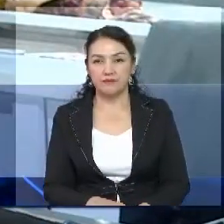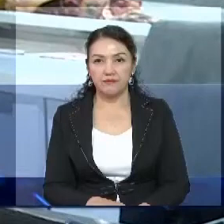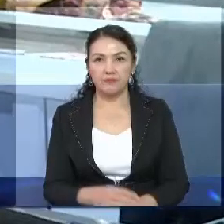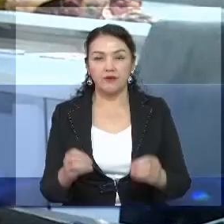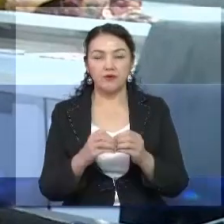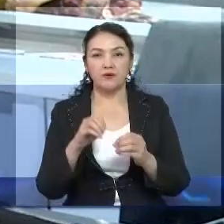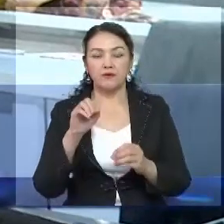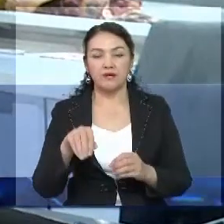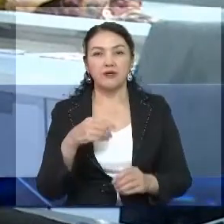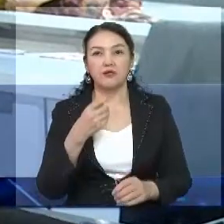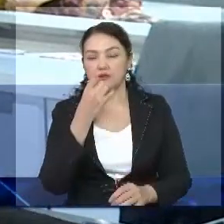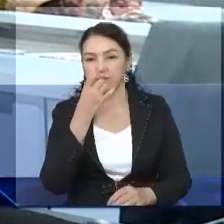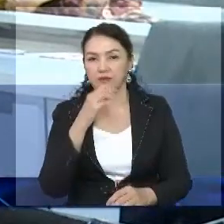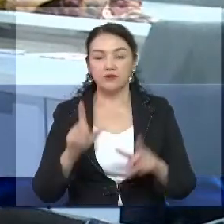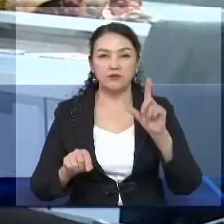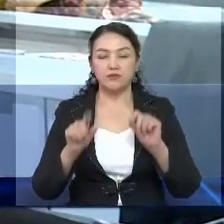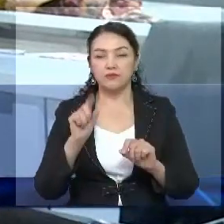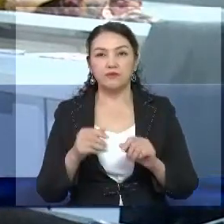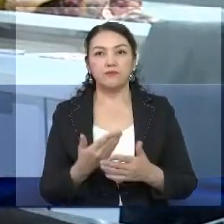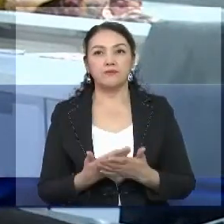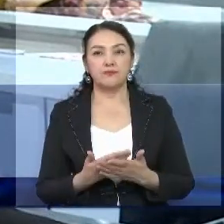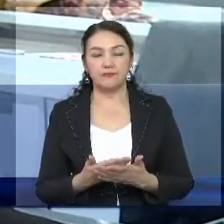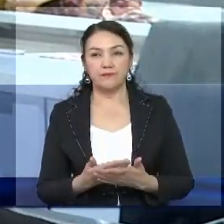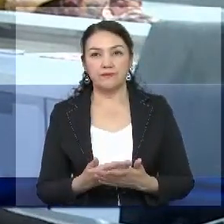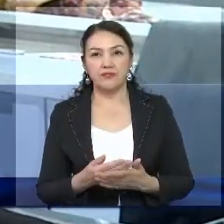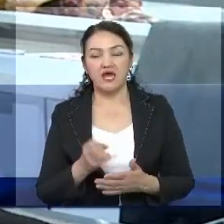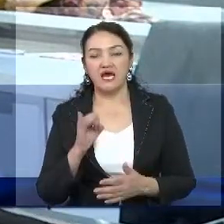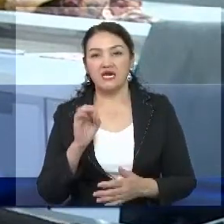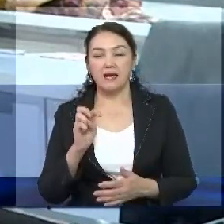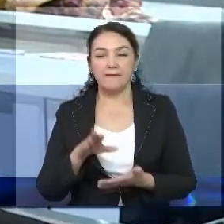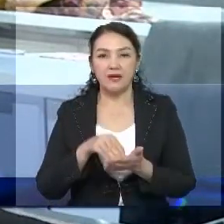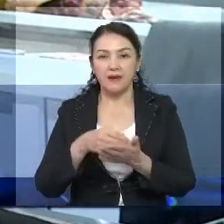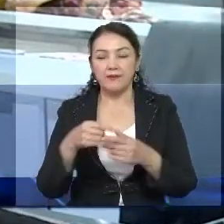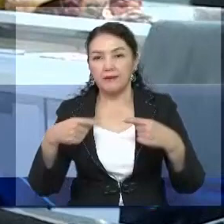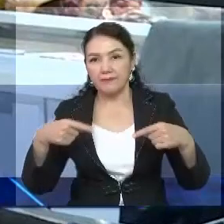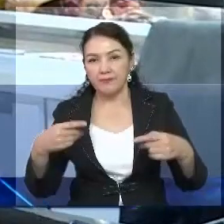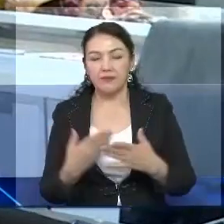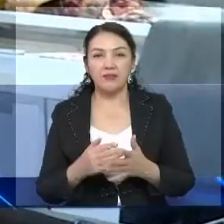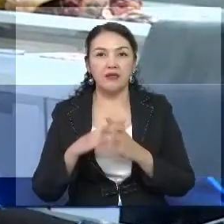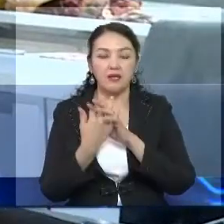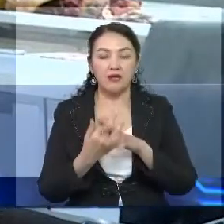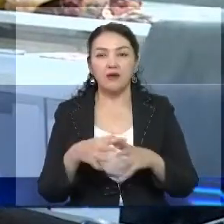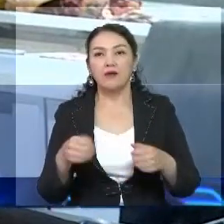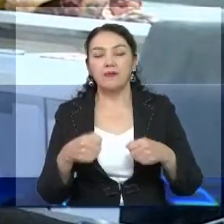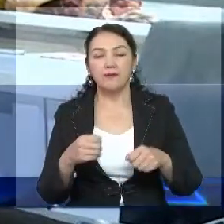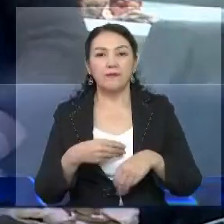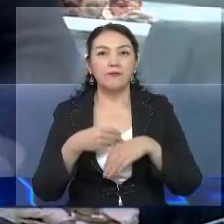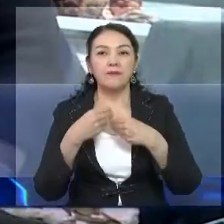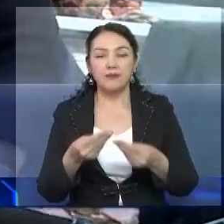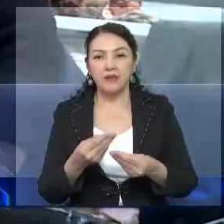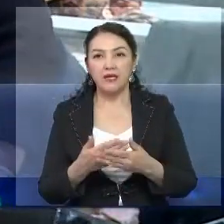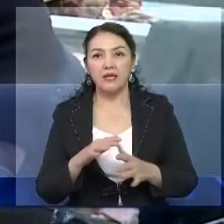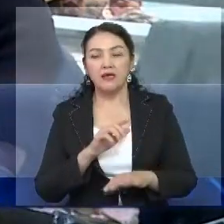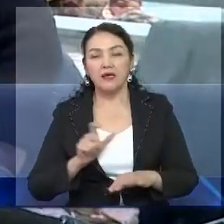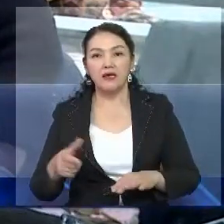10 мың жұмыртқа, сүт өнімдері, ара балы, тағы да бөтен ауыл шаруашылық өнімдері ұсынылды.